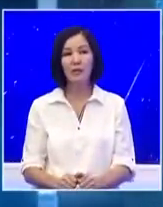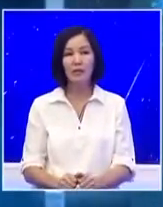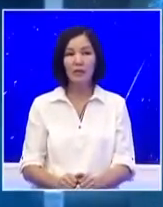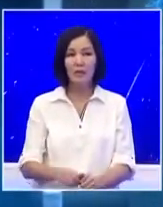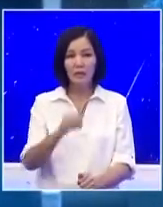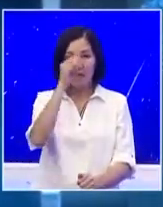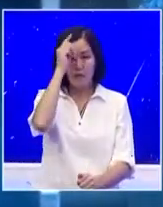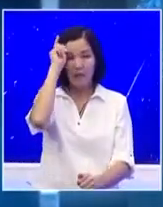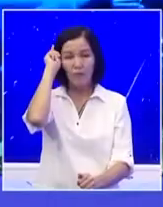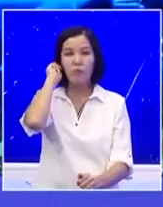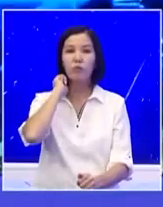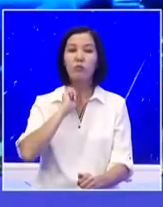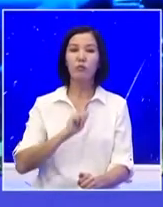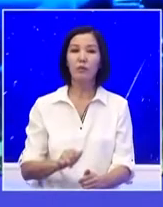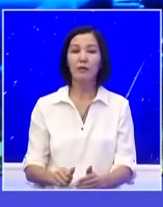арнасы.